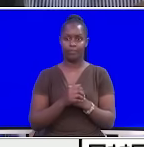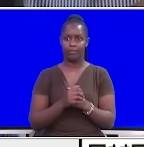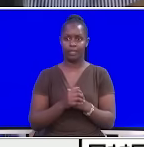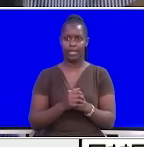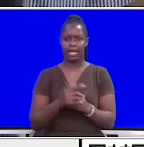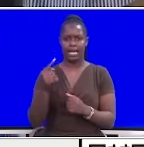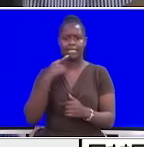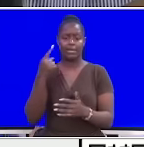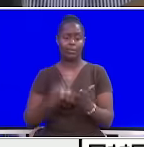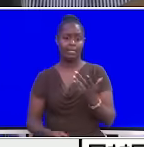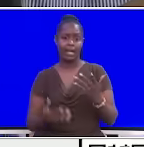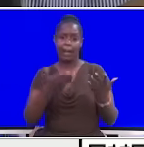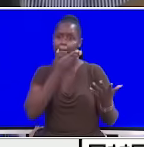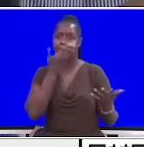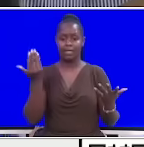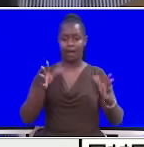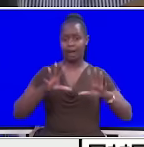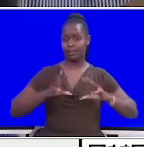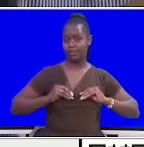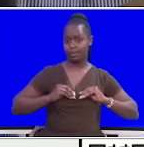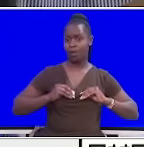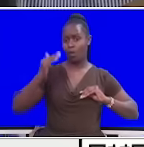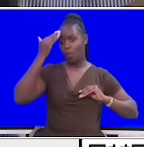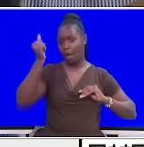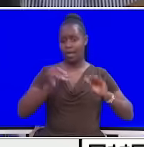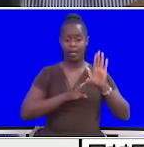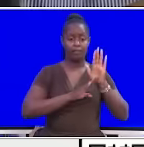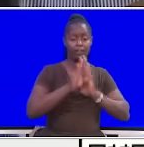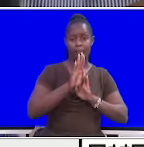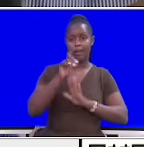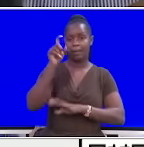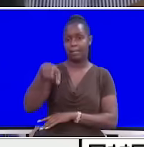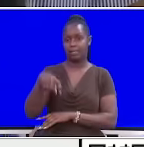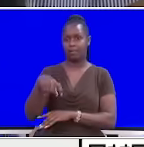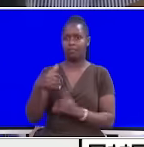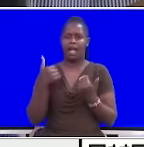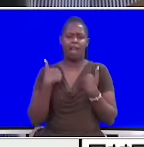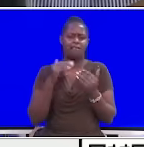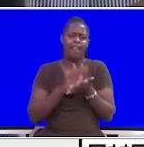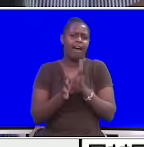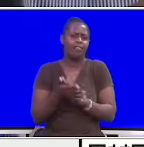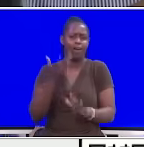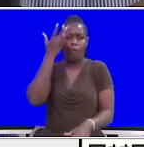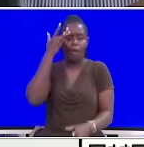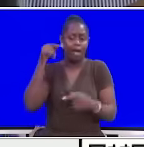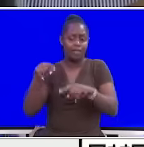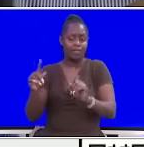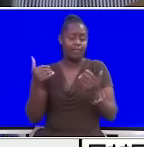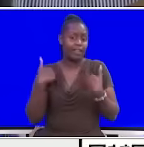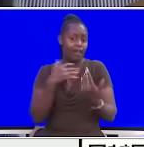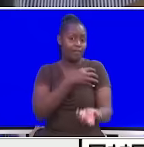upande, maana tunahitaji maendeleo mashinani. Hatuna la kufanya, maana wako na hiyo power ambayo imekuwa bestowed to